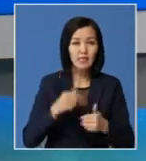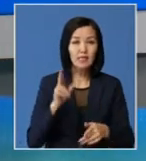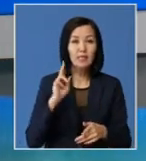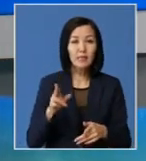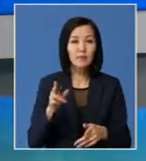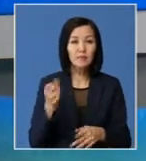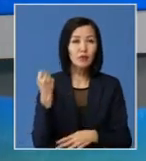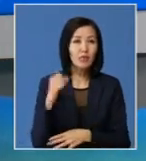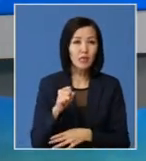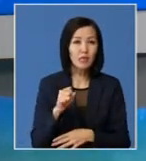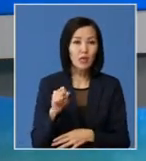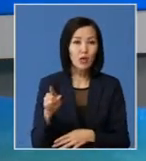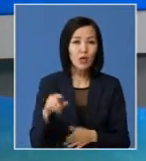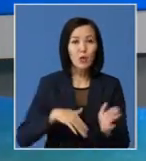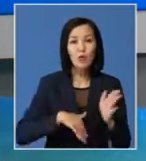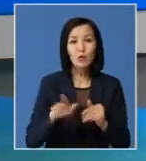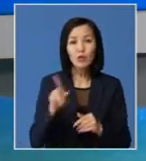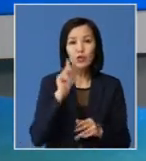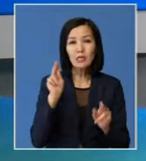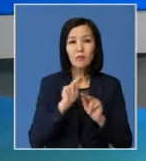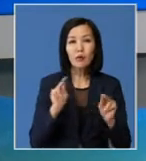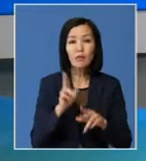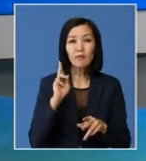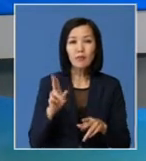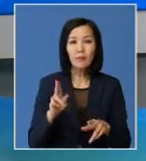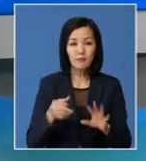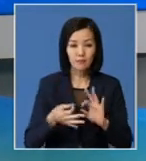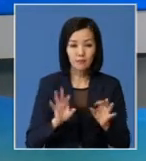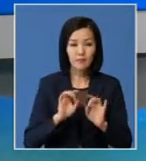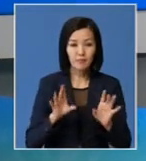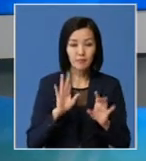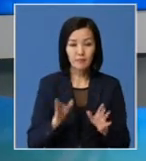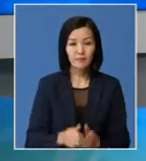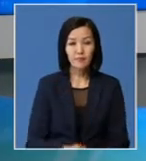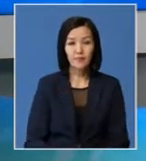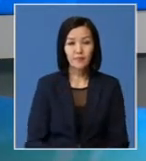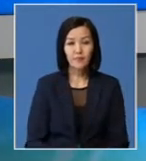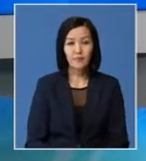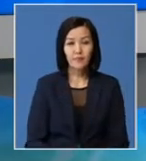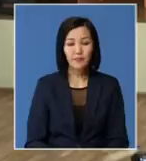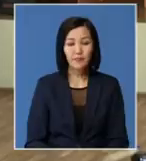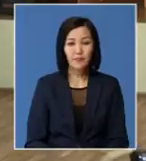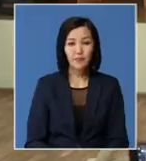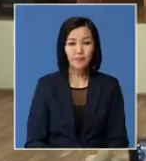Сонымен сайыста кімнің бағы жанды? Үздік жас мұғалім кім? Назарларыңыз келесі бейнесюжетте болсын.